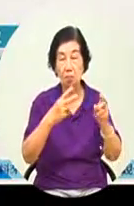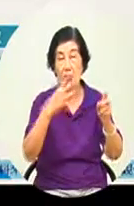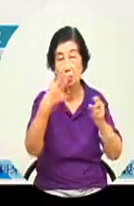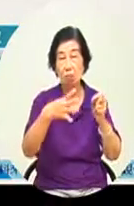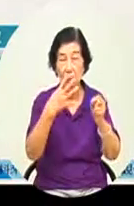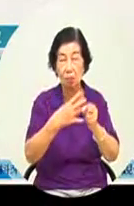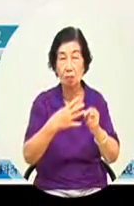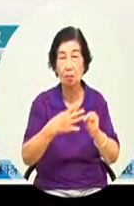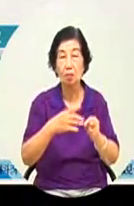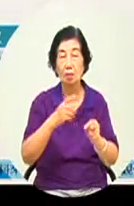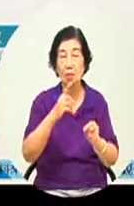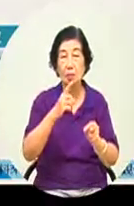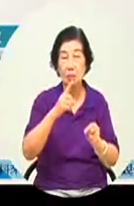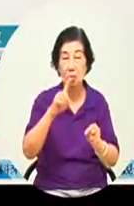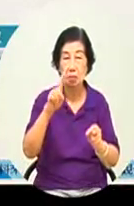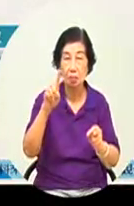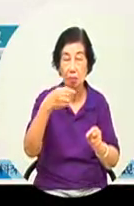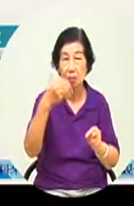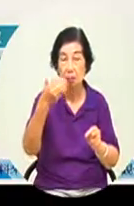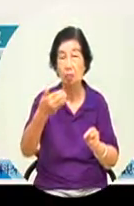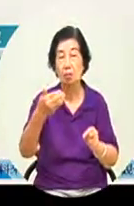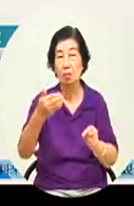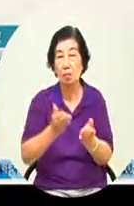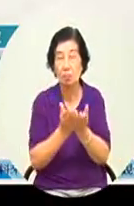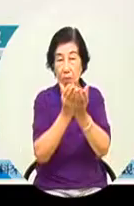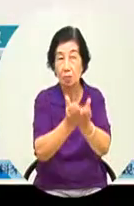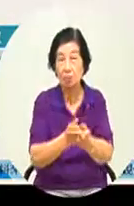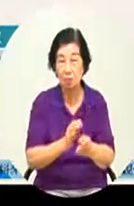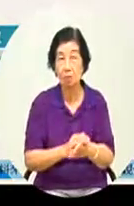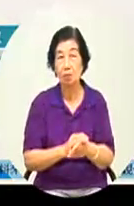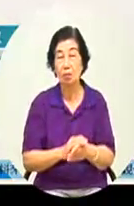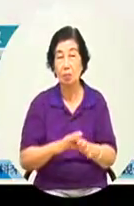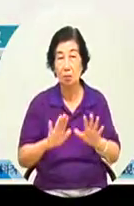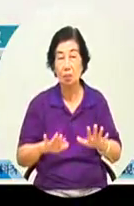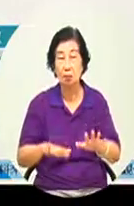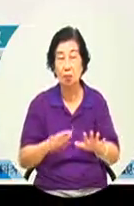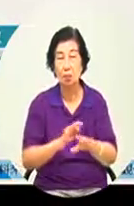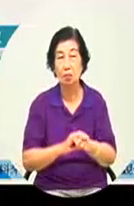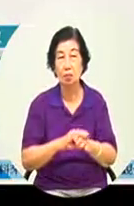到今嘛我们105年的到9月只有20部。